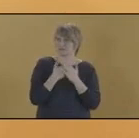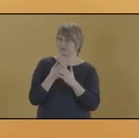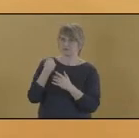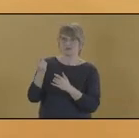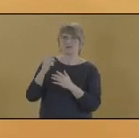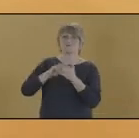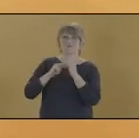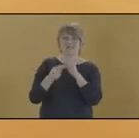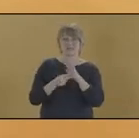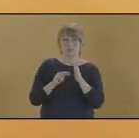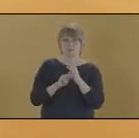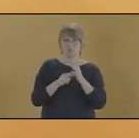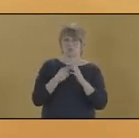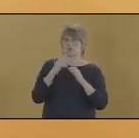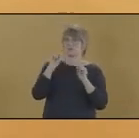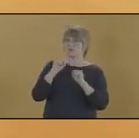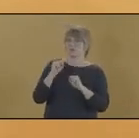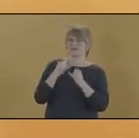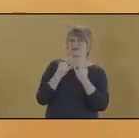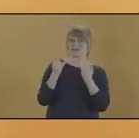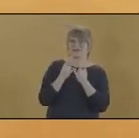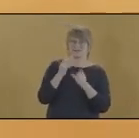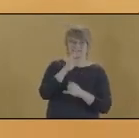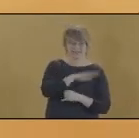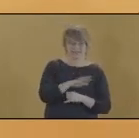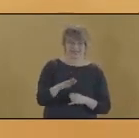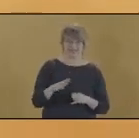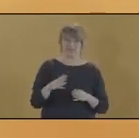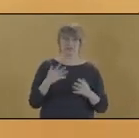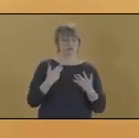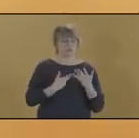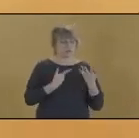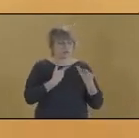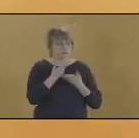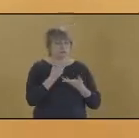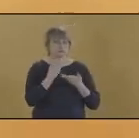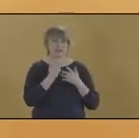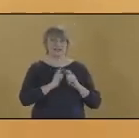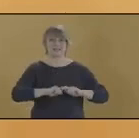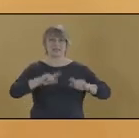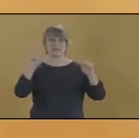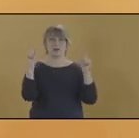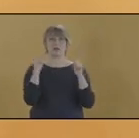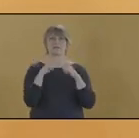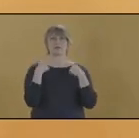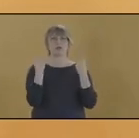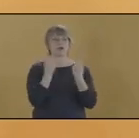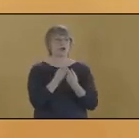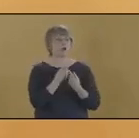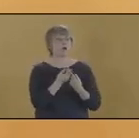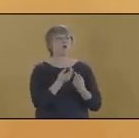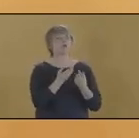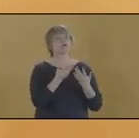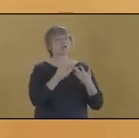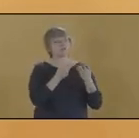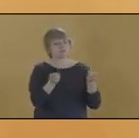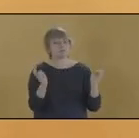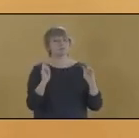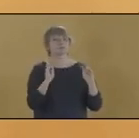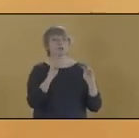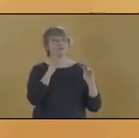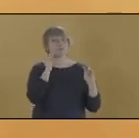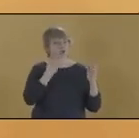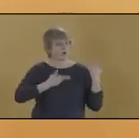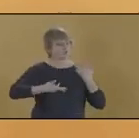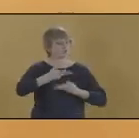oder Methoden an die Hand geben, wie sie mit ihren Kindern auch vielleicht sprechen können, wie sie Räume für Erfahrungen öffnen können. Und